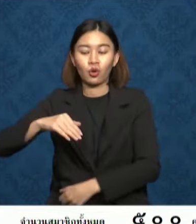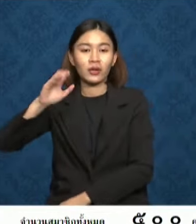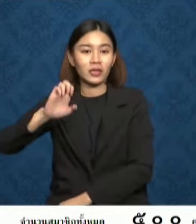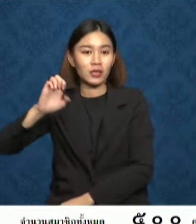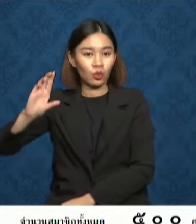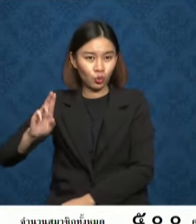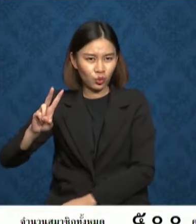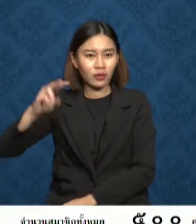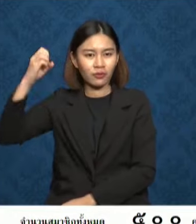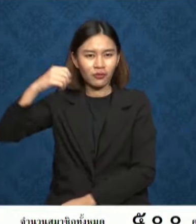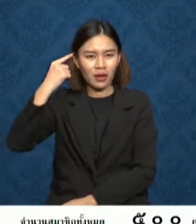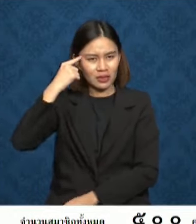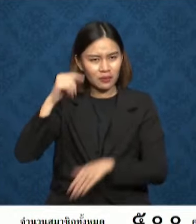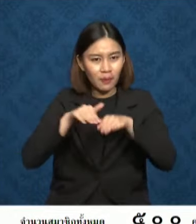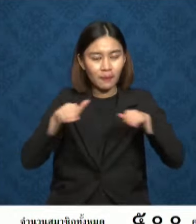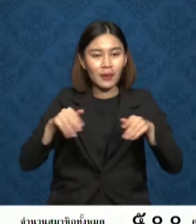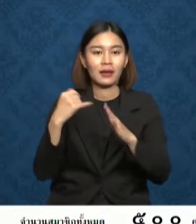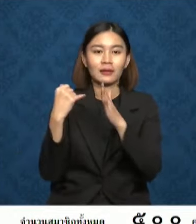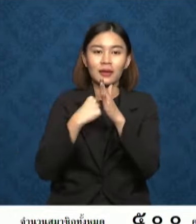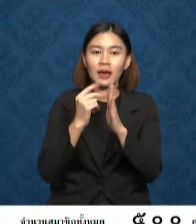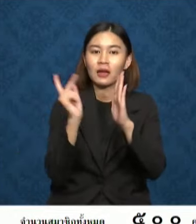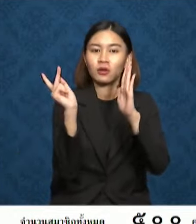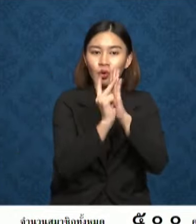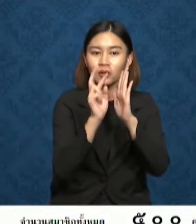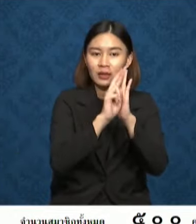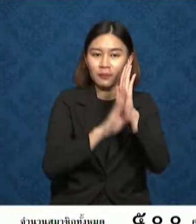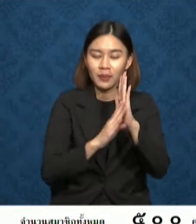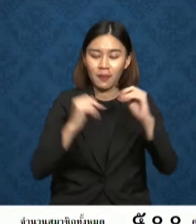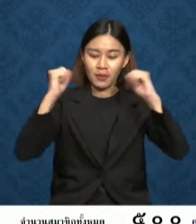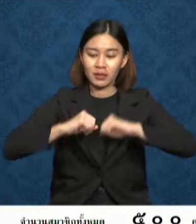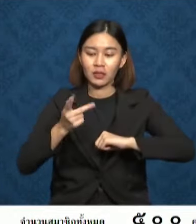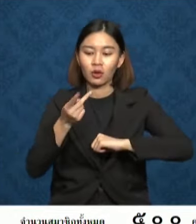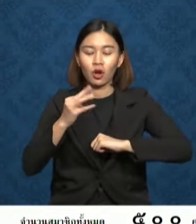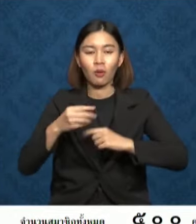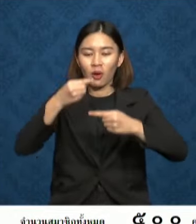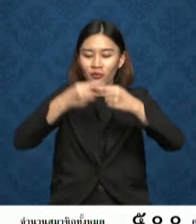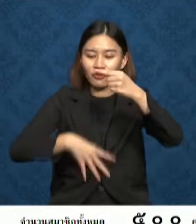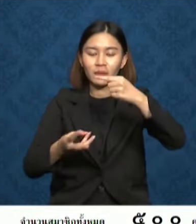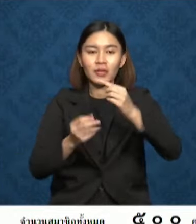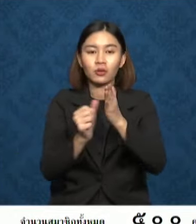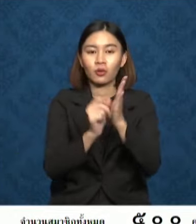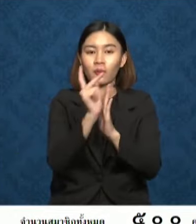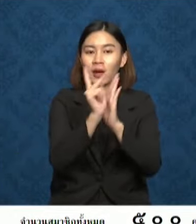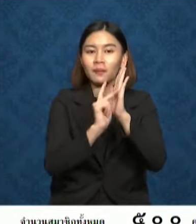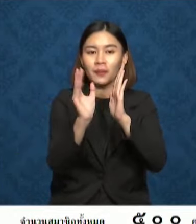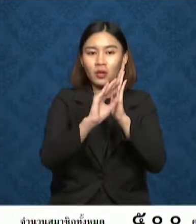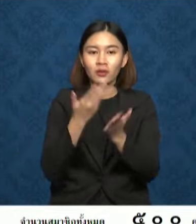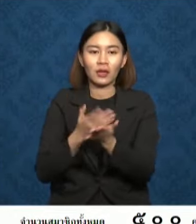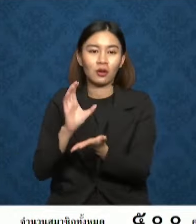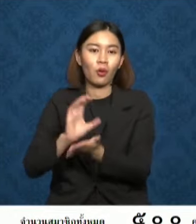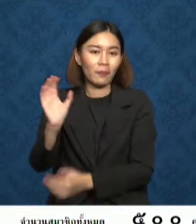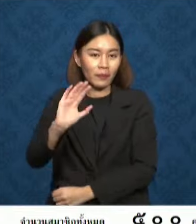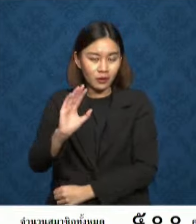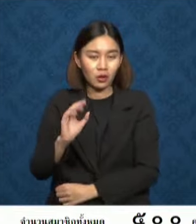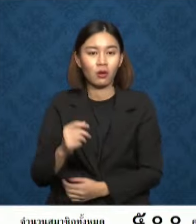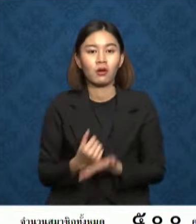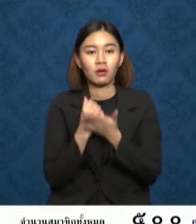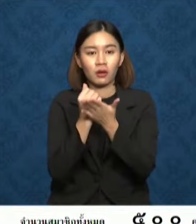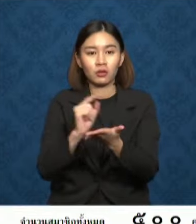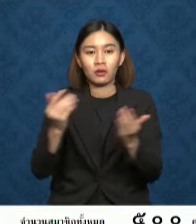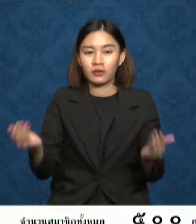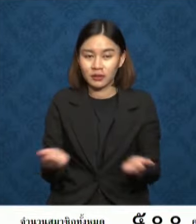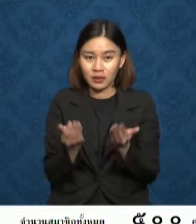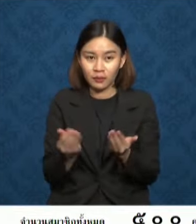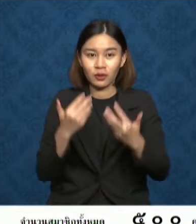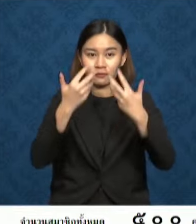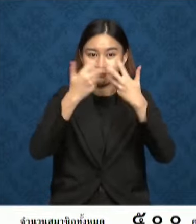ผมควเปมัรการง่ๆ ครัอาศัยกฎระเบีบมาตขออมอไม่กี่ข้อ ไม่ต้แก้กฎหมาย ไมตใช้งบปมาณก็สามารถส